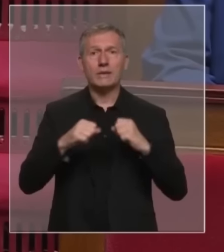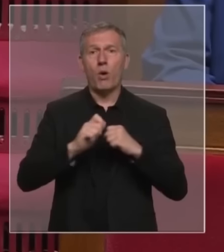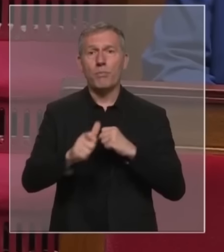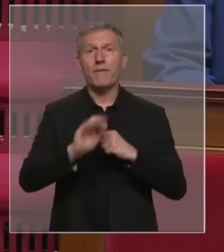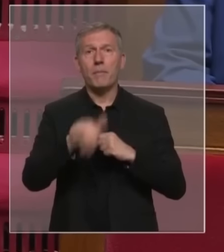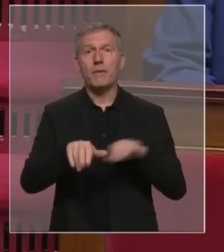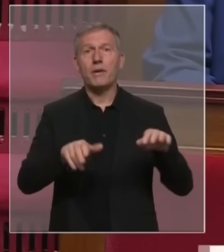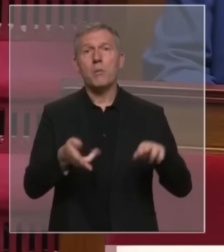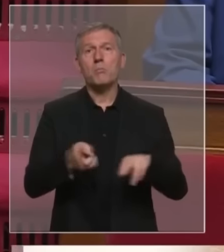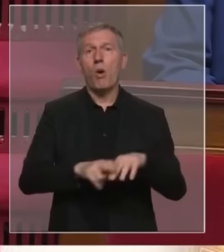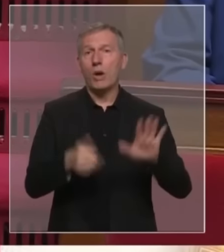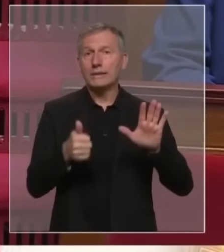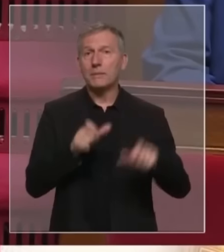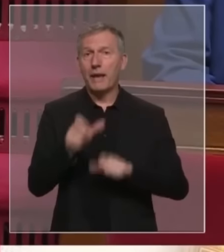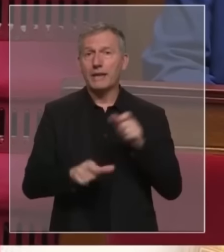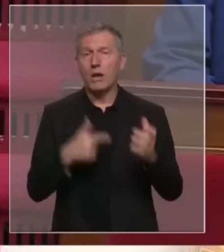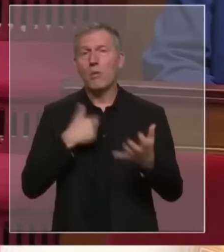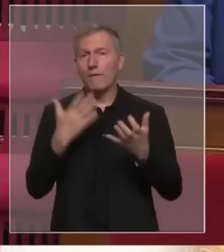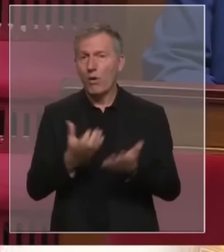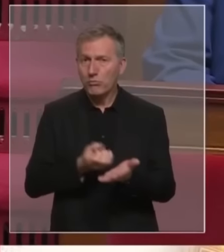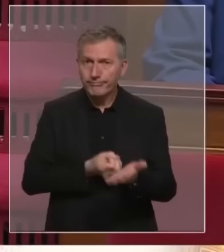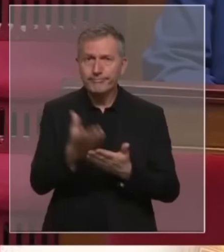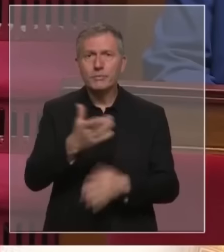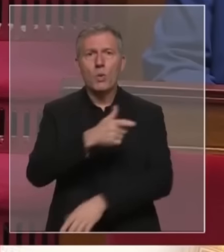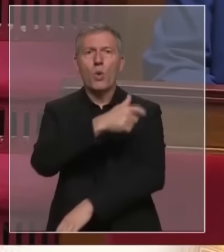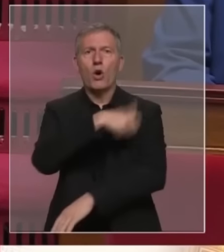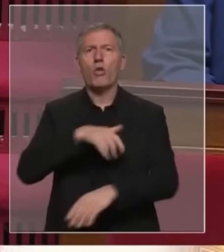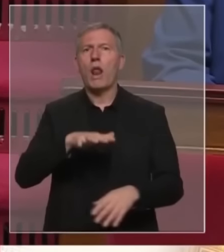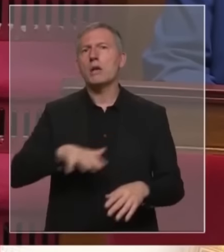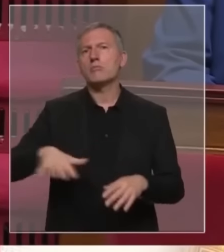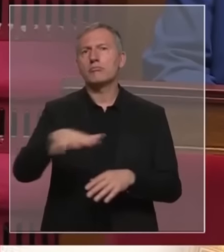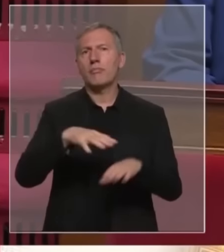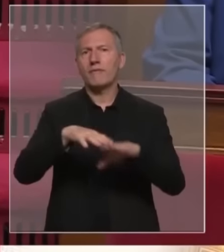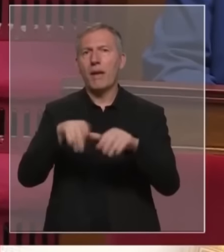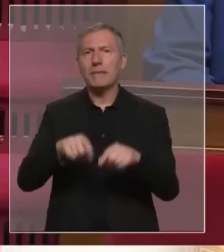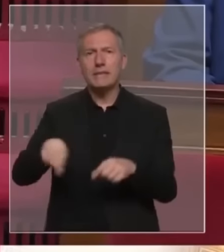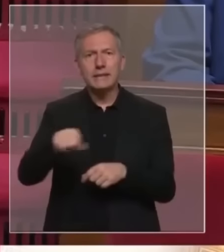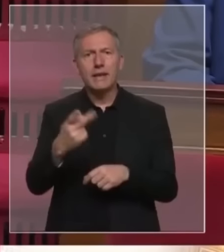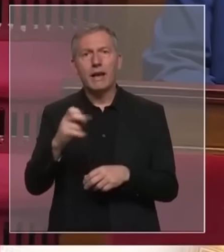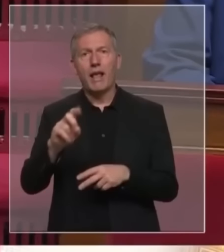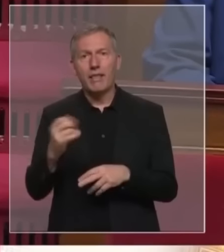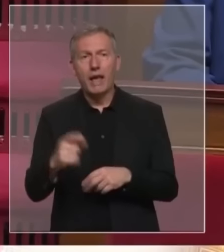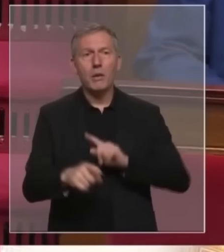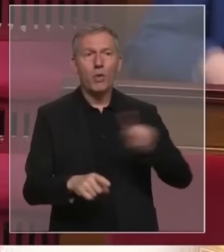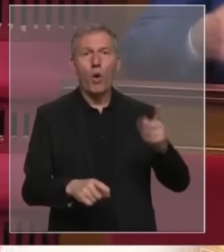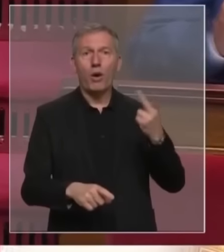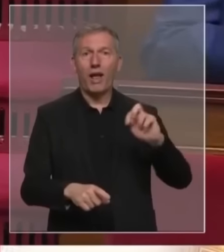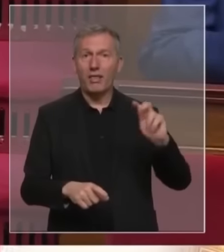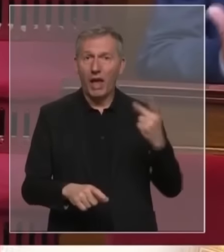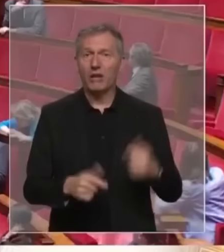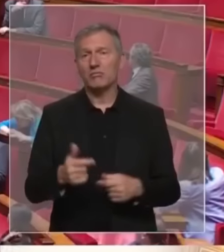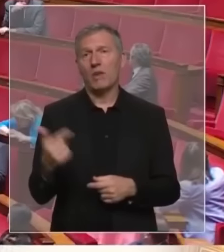personnes je souhaiterai d'ailleurs en liminire transmettre mes sincères condoléances à l'ensemble des familles Canac et non Canac ayant perdu